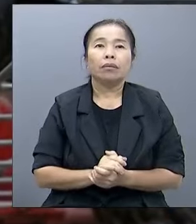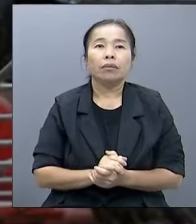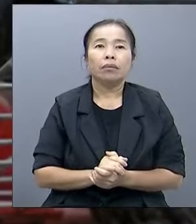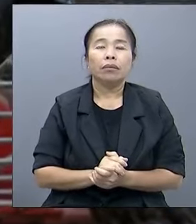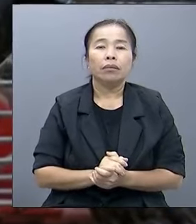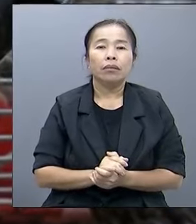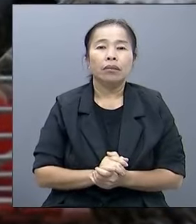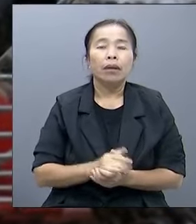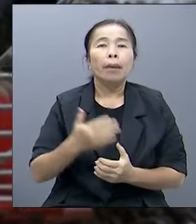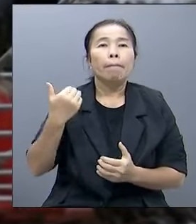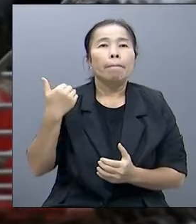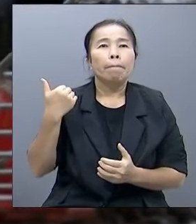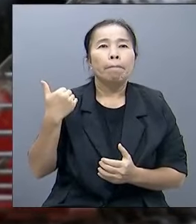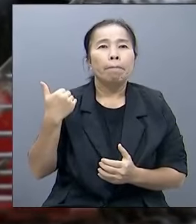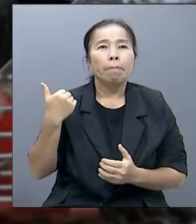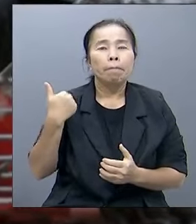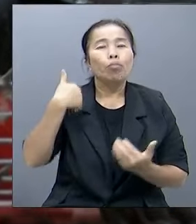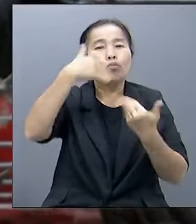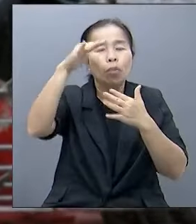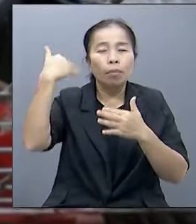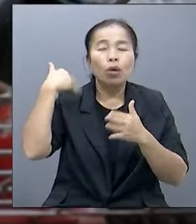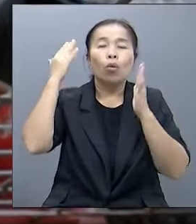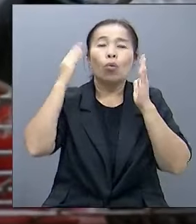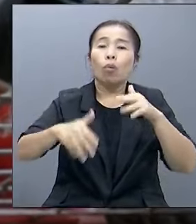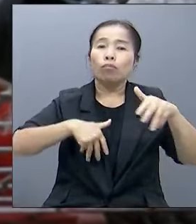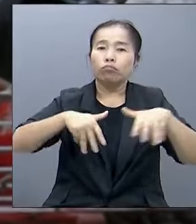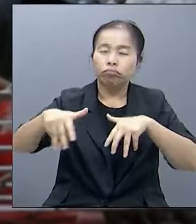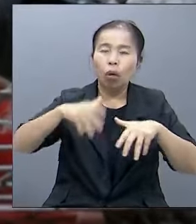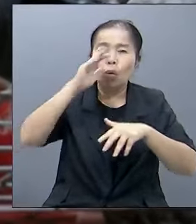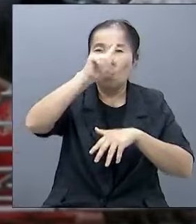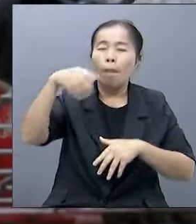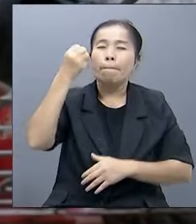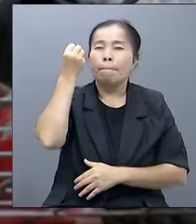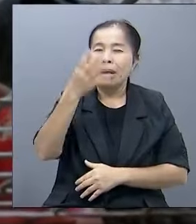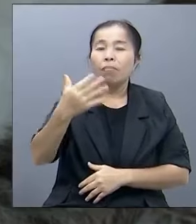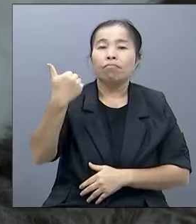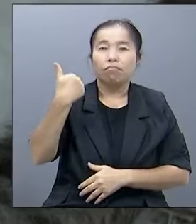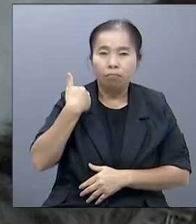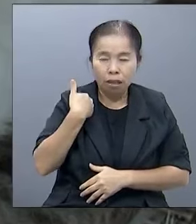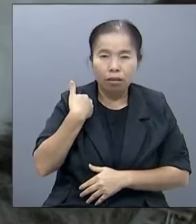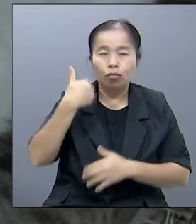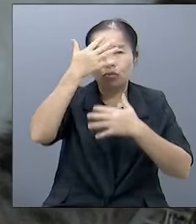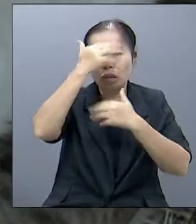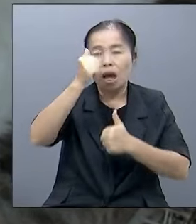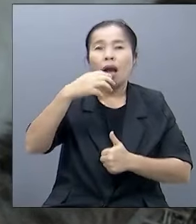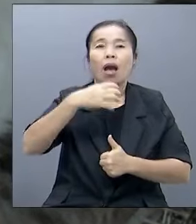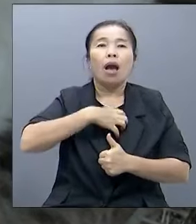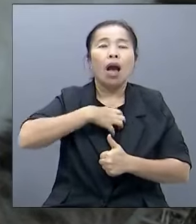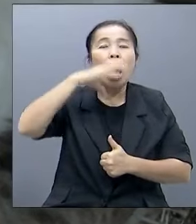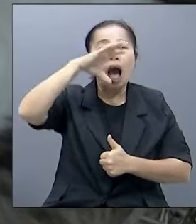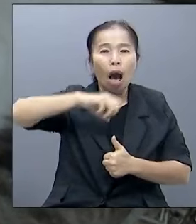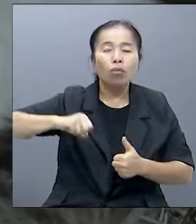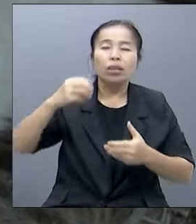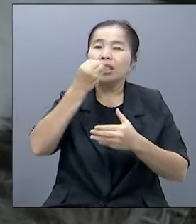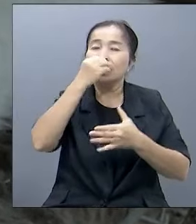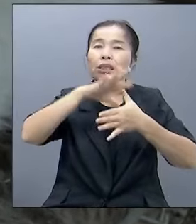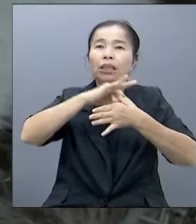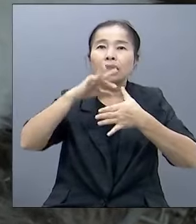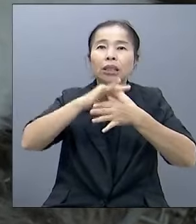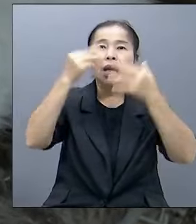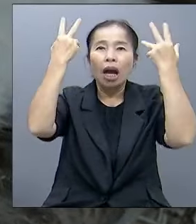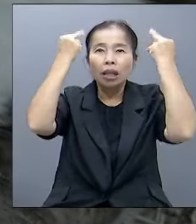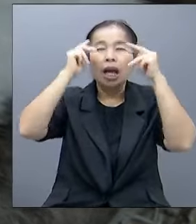ะครับแล้วก็หลายๆคนเยอะมากที่เขาต้องการเนื้อกระต่ายตรงนี้แต่เขาไม่รู้จะไปซื้อไปห